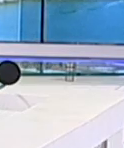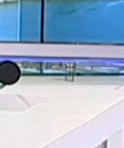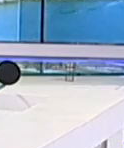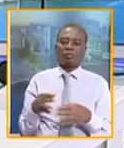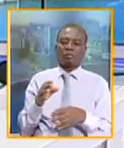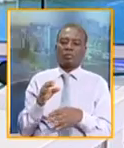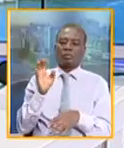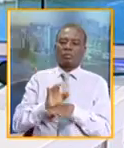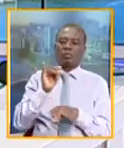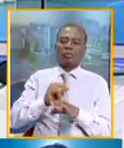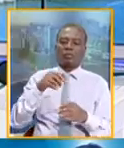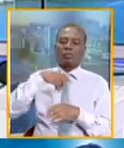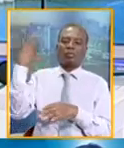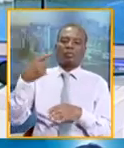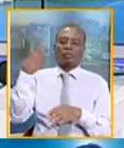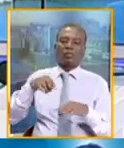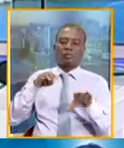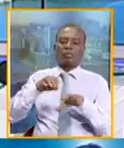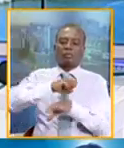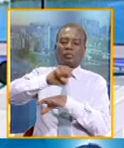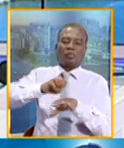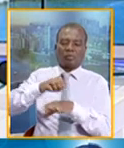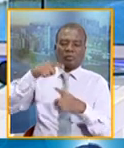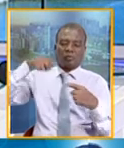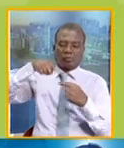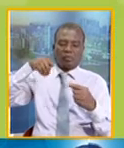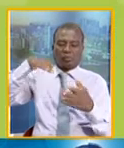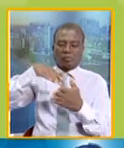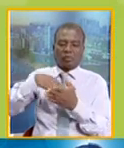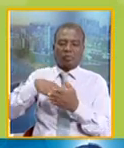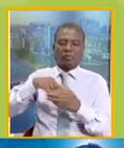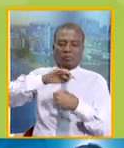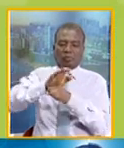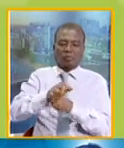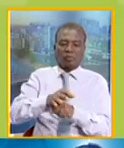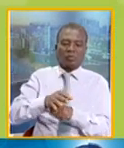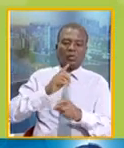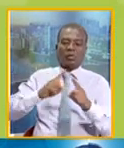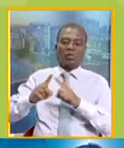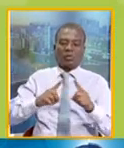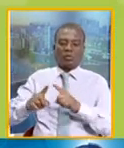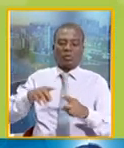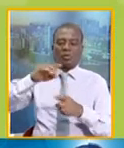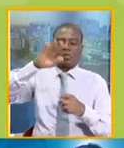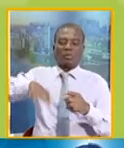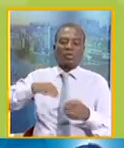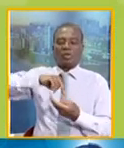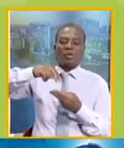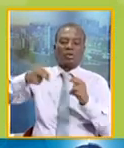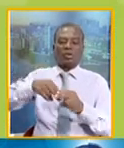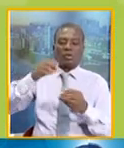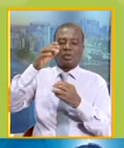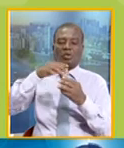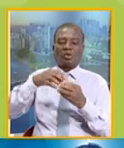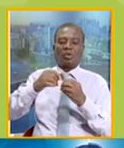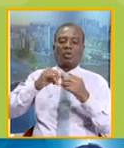La Côte d'Ivoire, toujours engagée dans la lutte contre la Covid-19, et parlons justement de cet engagement du pays. Sachez que les derniers chiffres publiés par le ministère de la